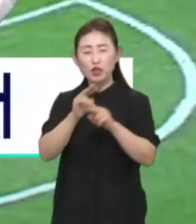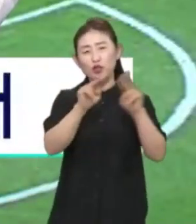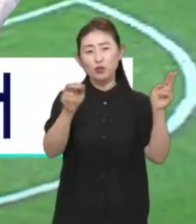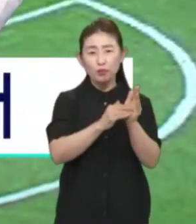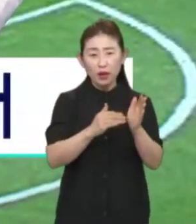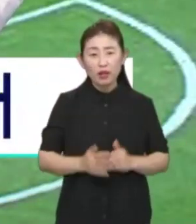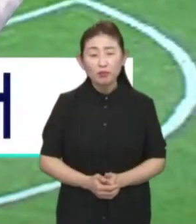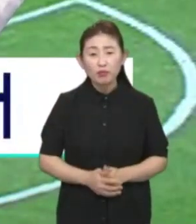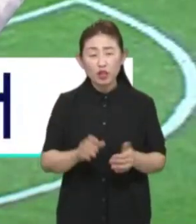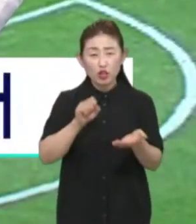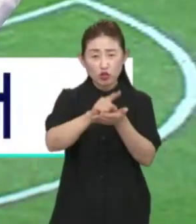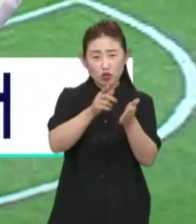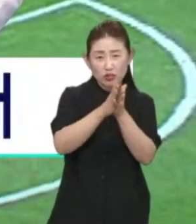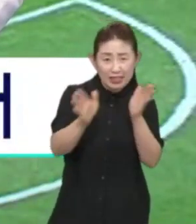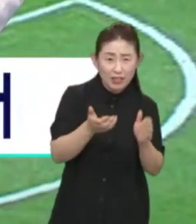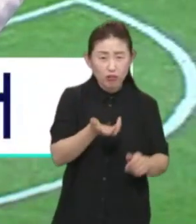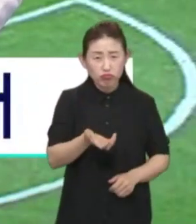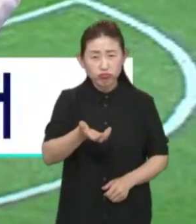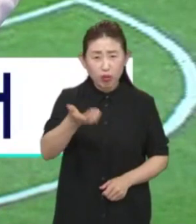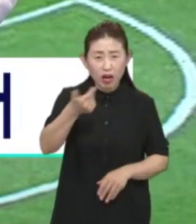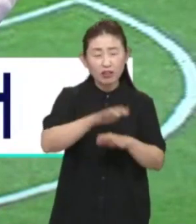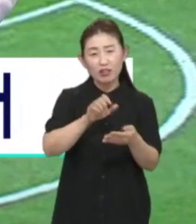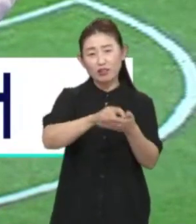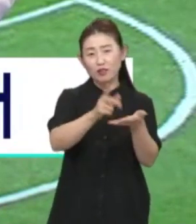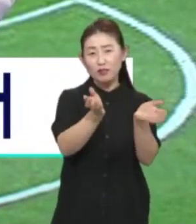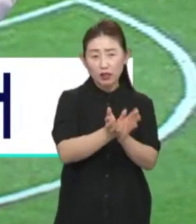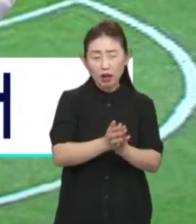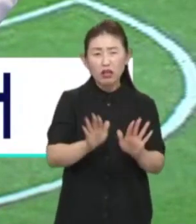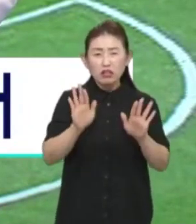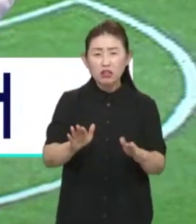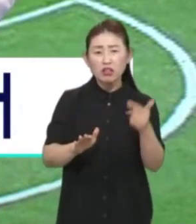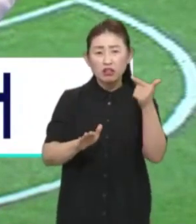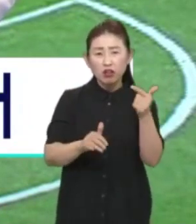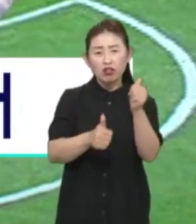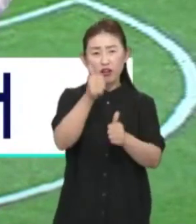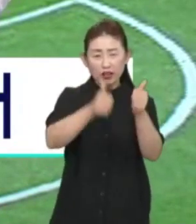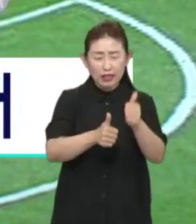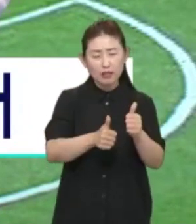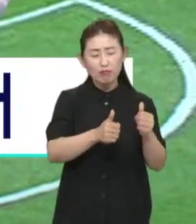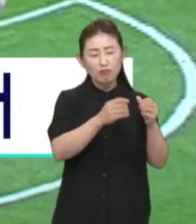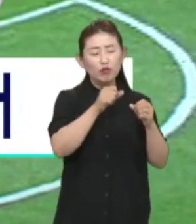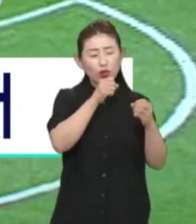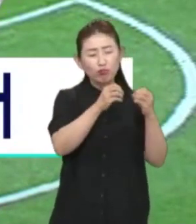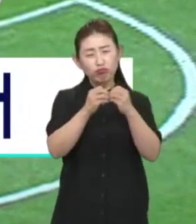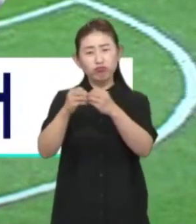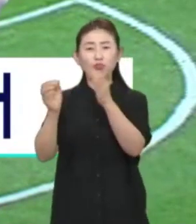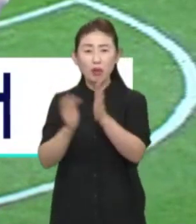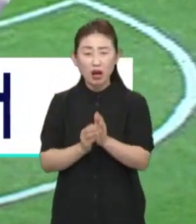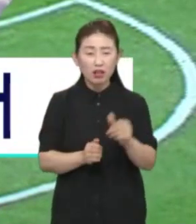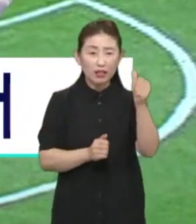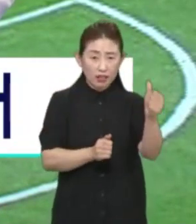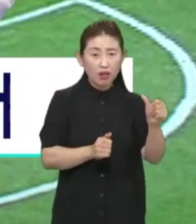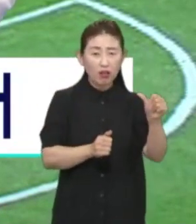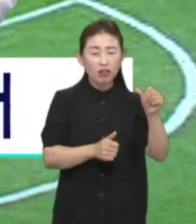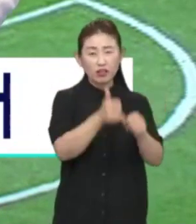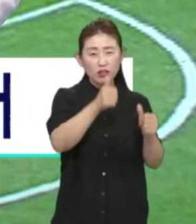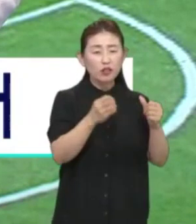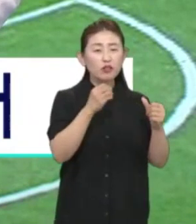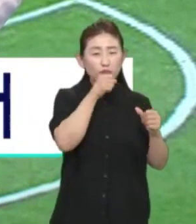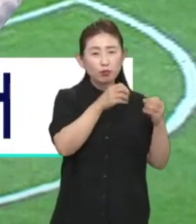리그 초반 돌풍을 일으켰던 대전 하나시티즌이 6경기 연속 무승의 늪에 빠졌습니다. 5경기 연속 무승부에